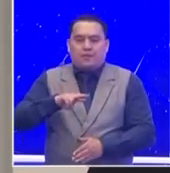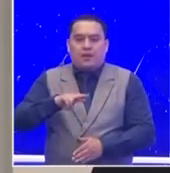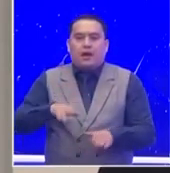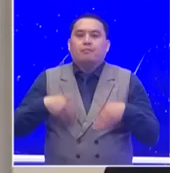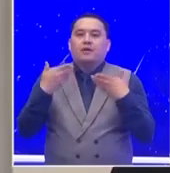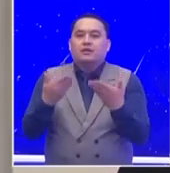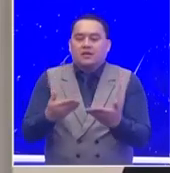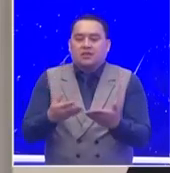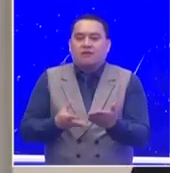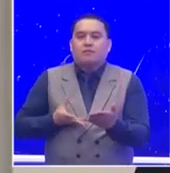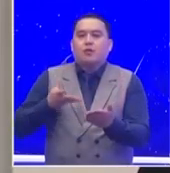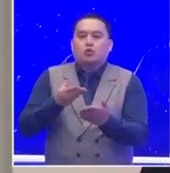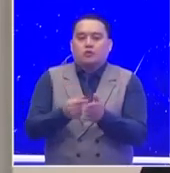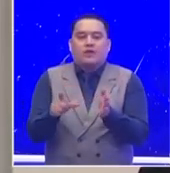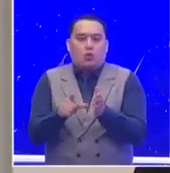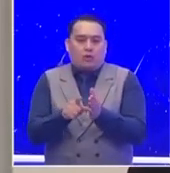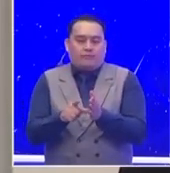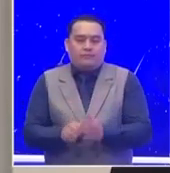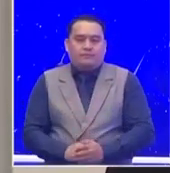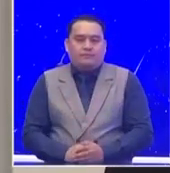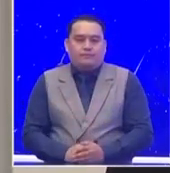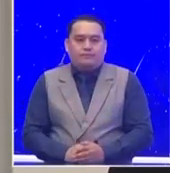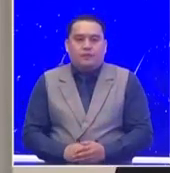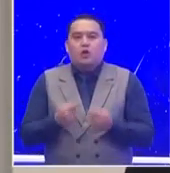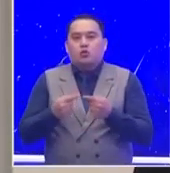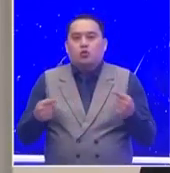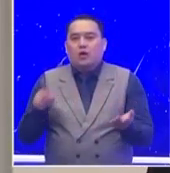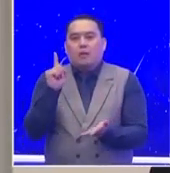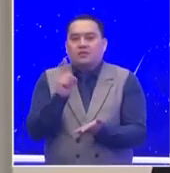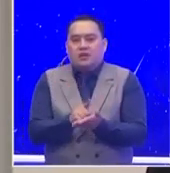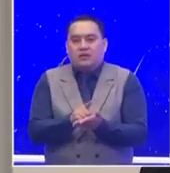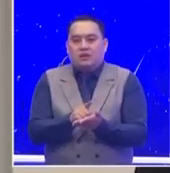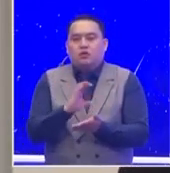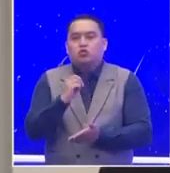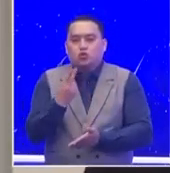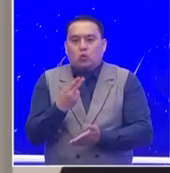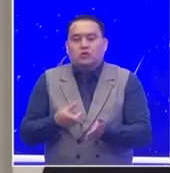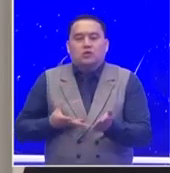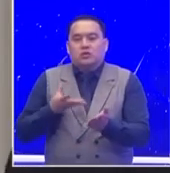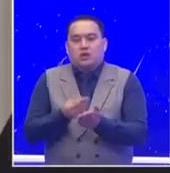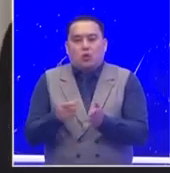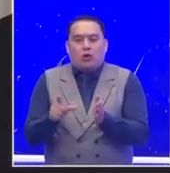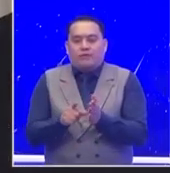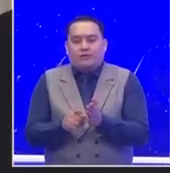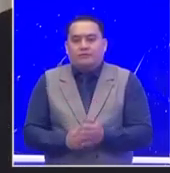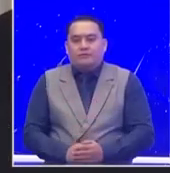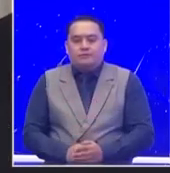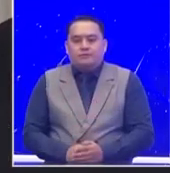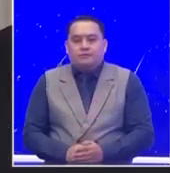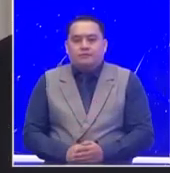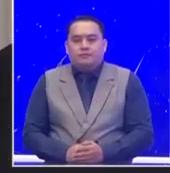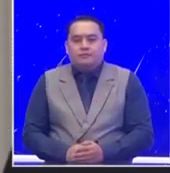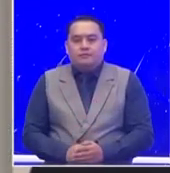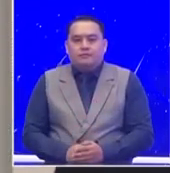Представлена отсрочка по уплате всех видов налогов и других обязательных социальных налогов платежей.